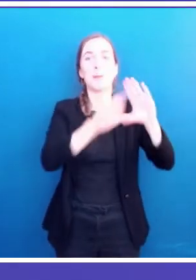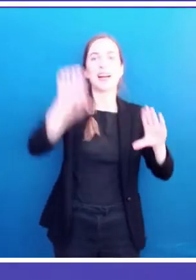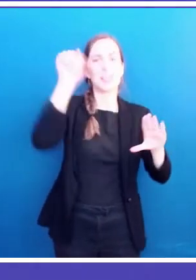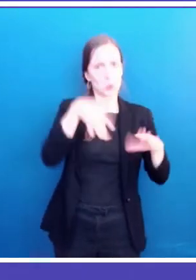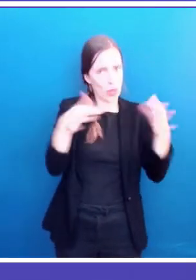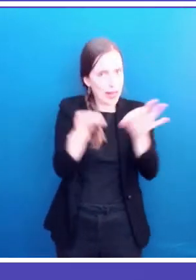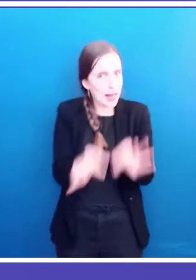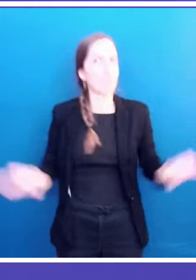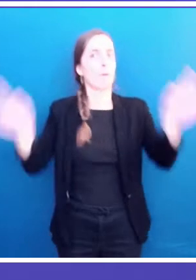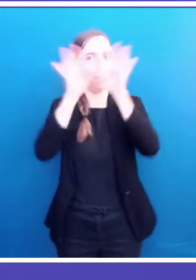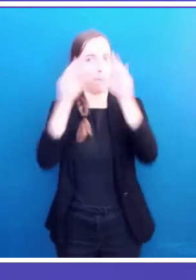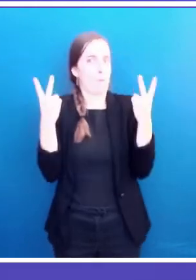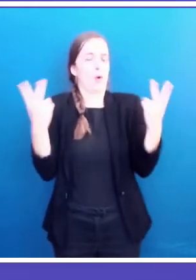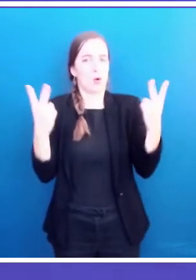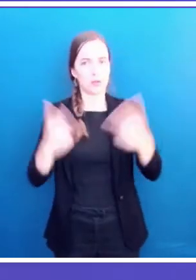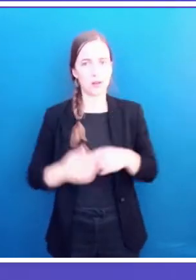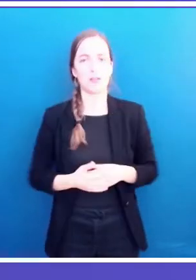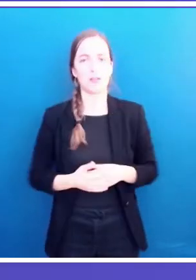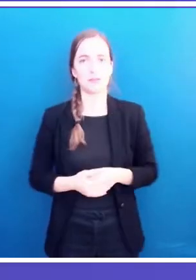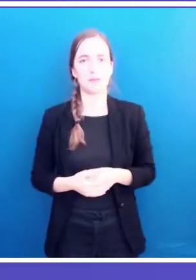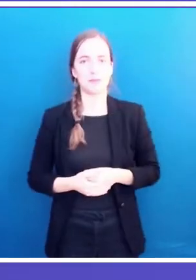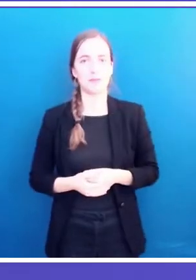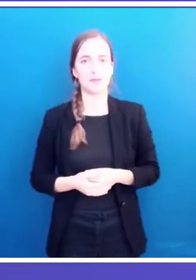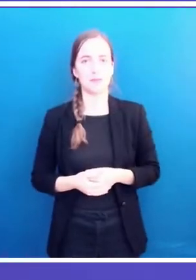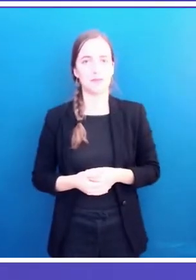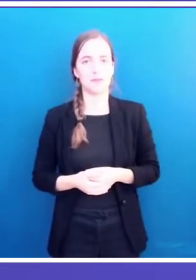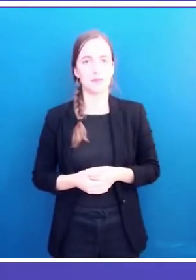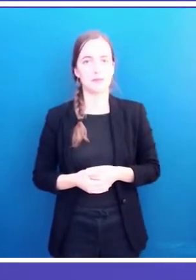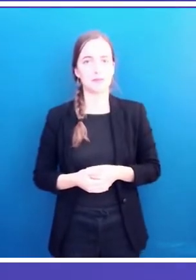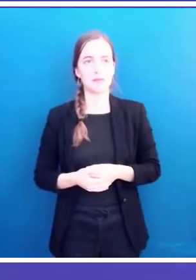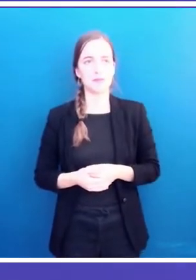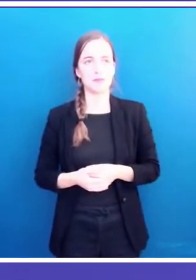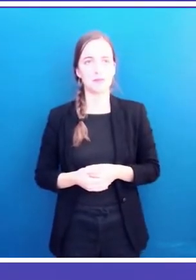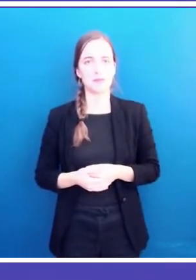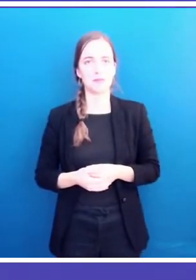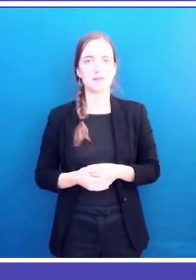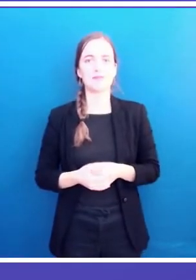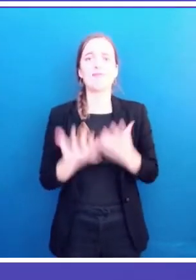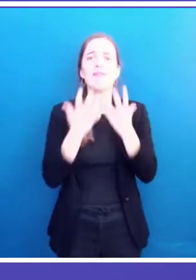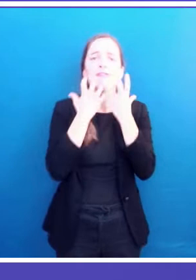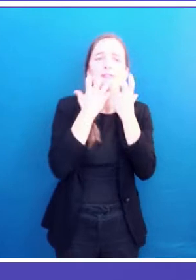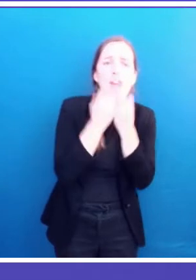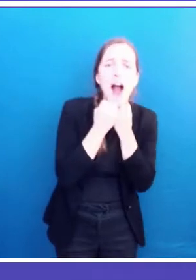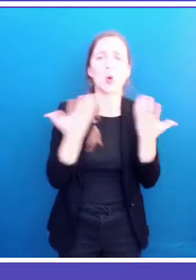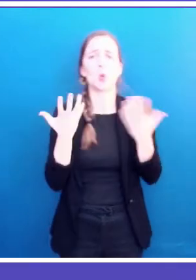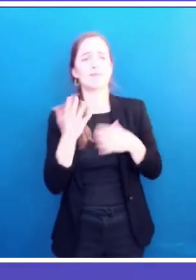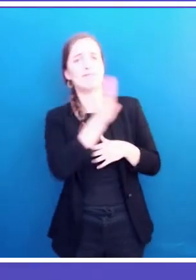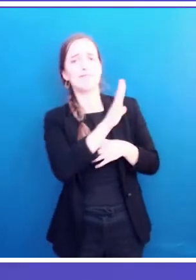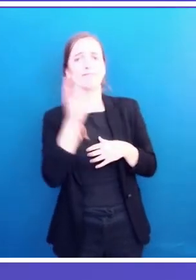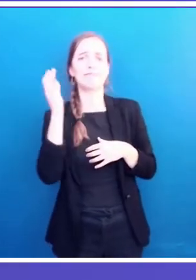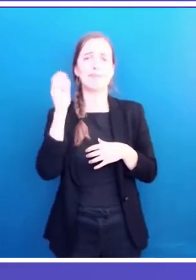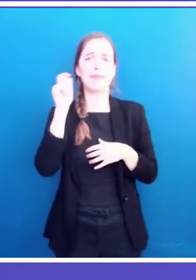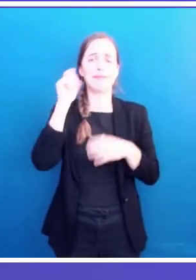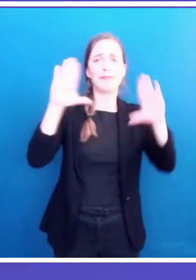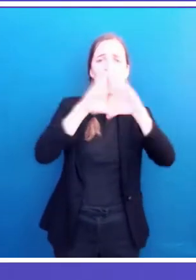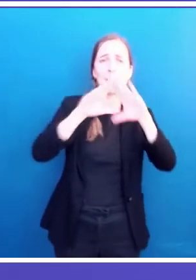يستوحى من هذه المقاربة النسوية ومن القيم النسوية، لأنه وفقا للتجربة تعلمنا أننا بحاجة إلى